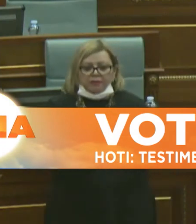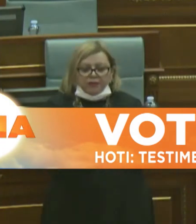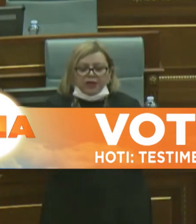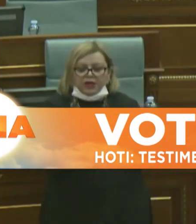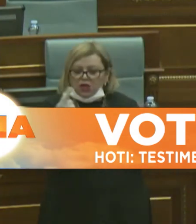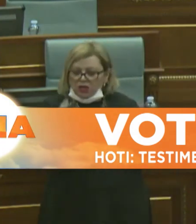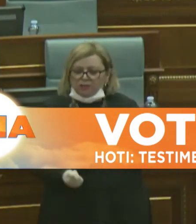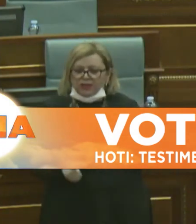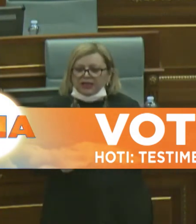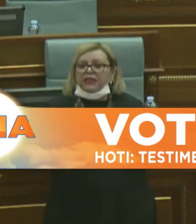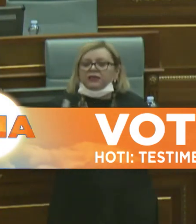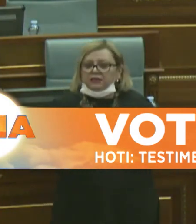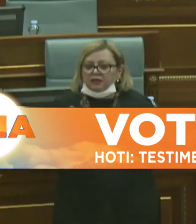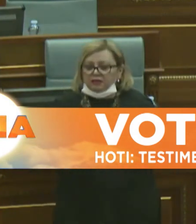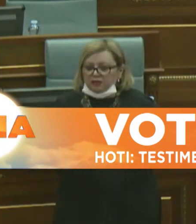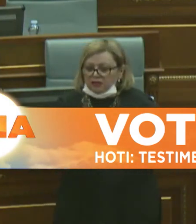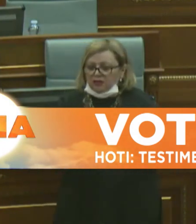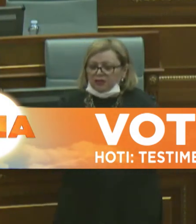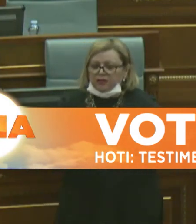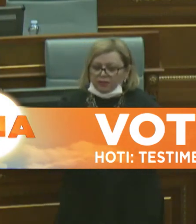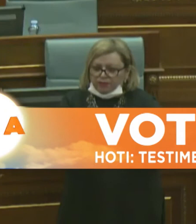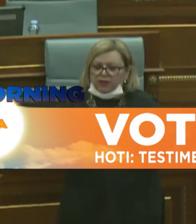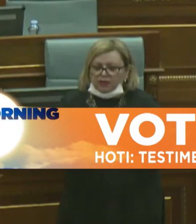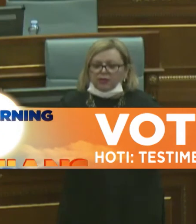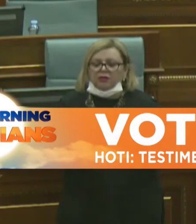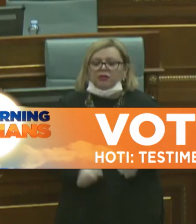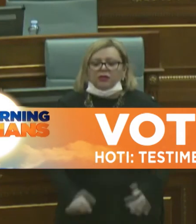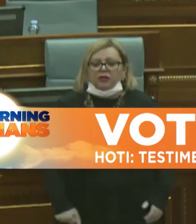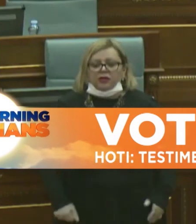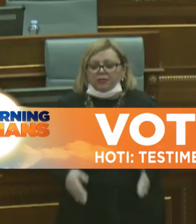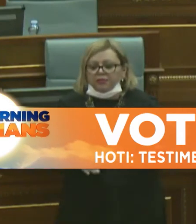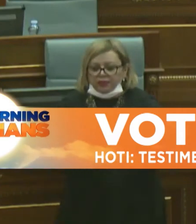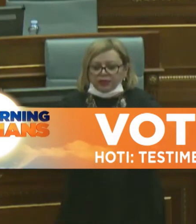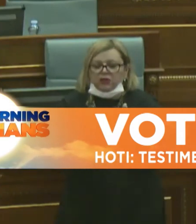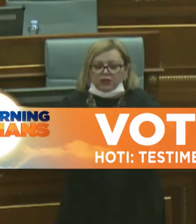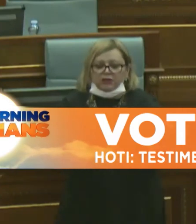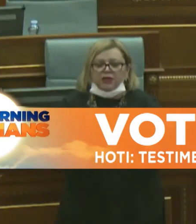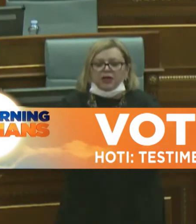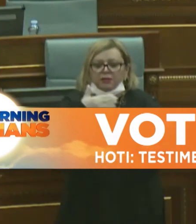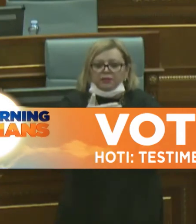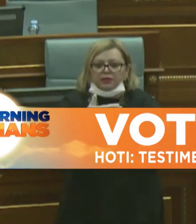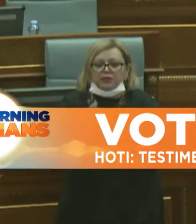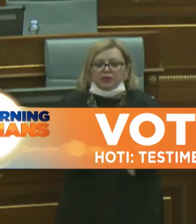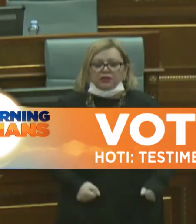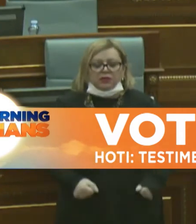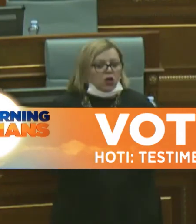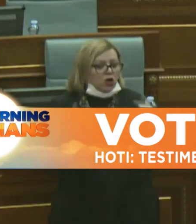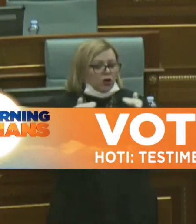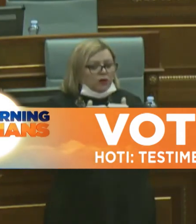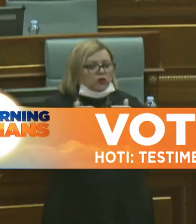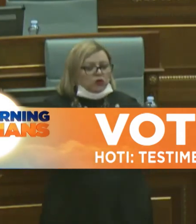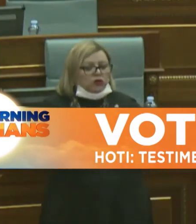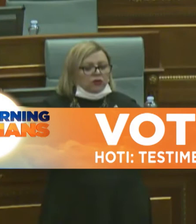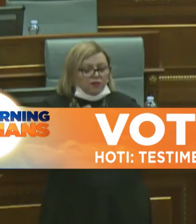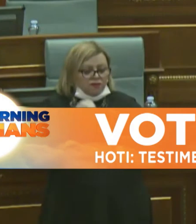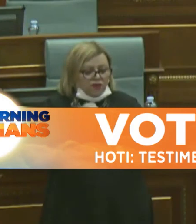për punëtor të ri që bizneset marrin në punë dhe përkrahje profesionale për bizneset për të përshtatur, për të